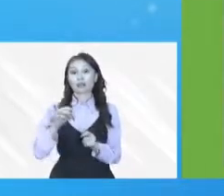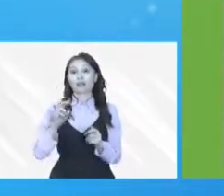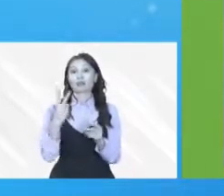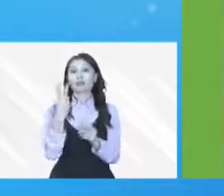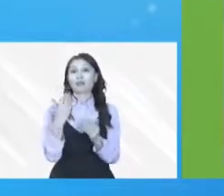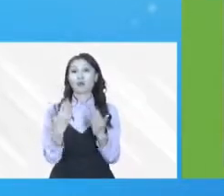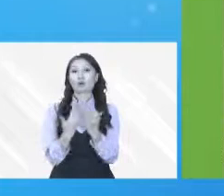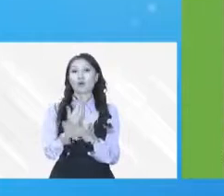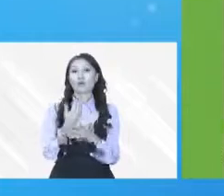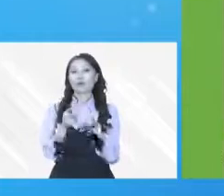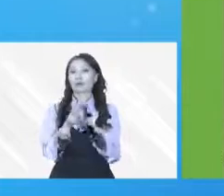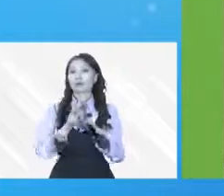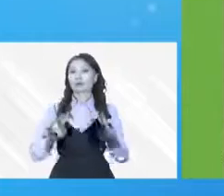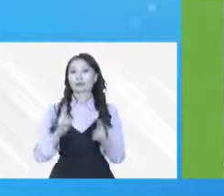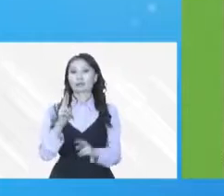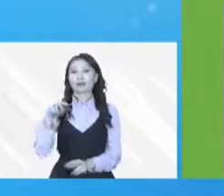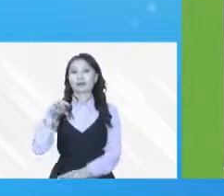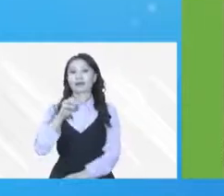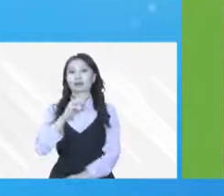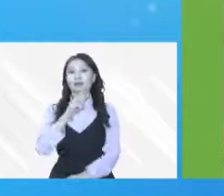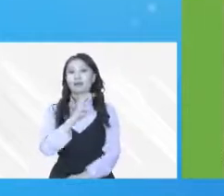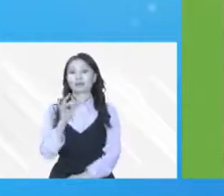новые идентичные клетки.